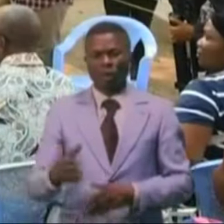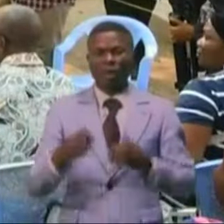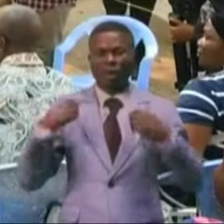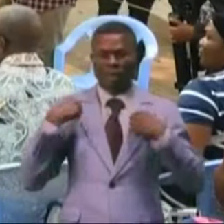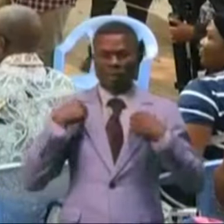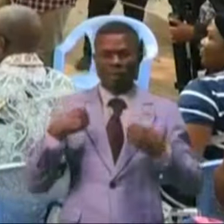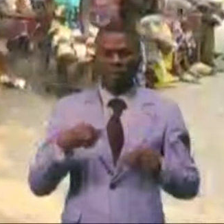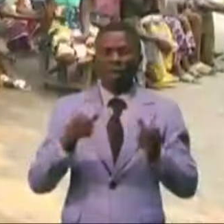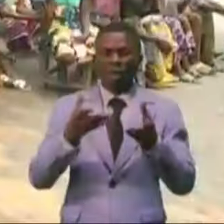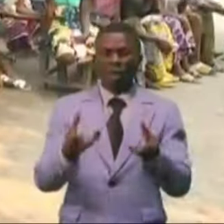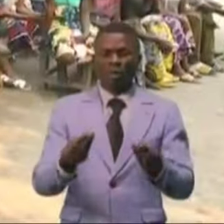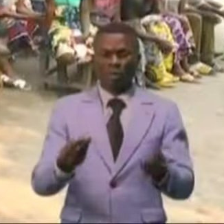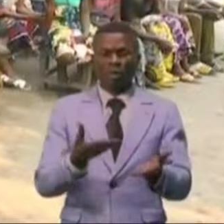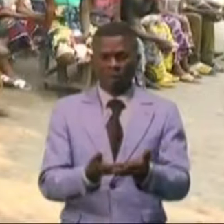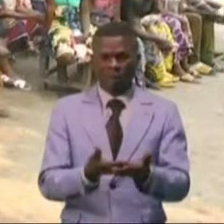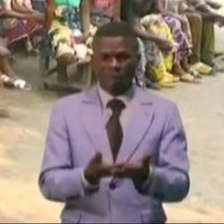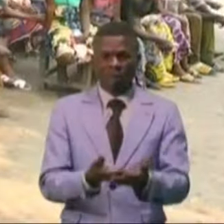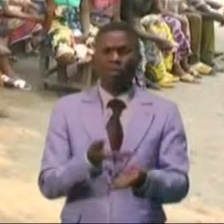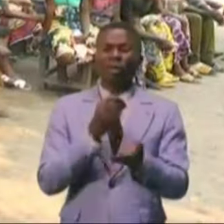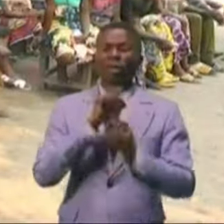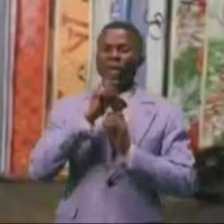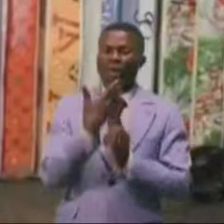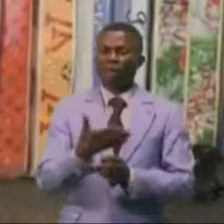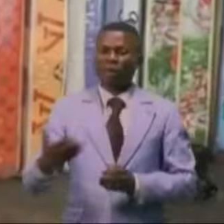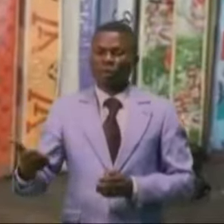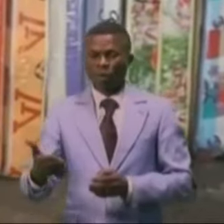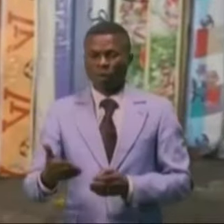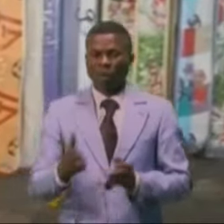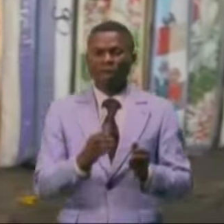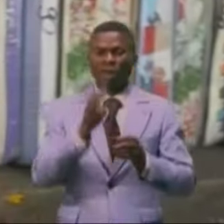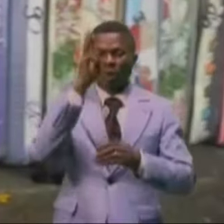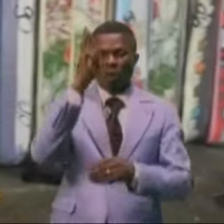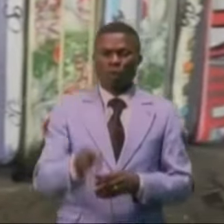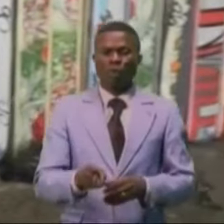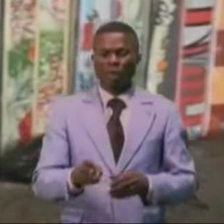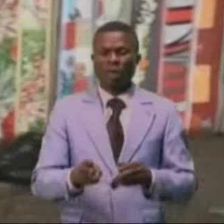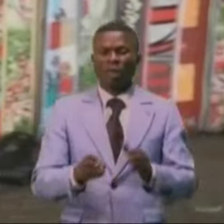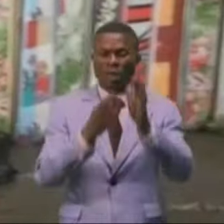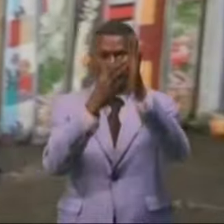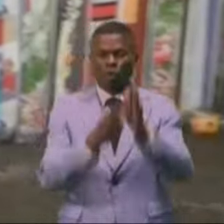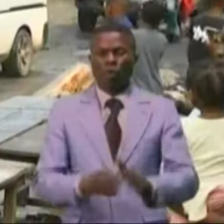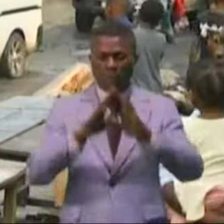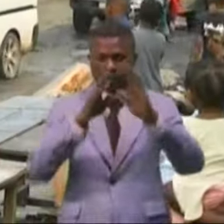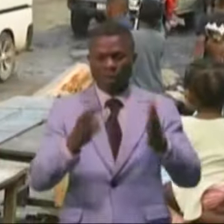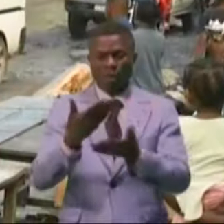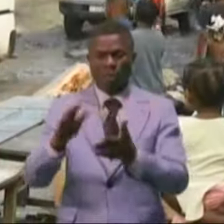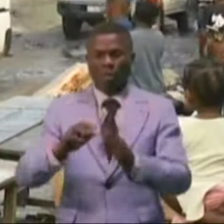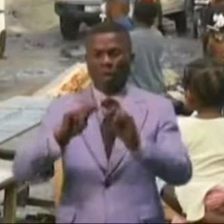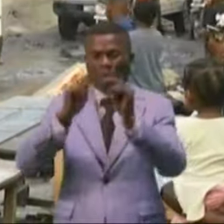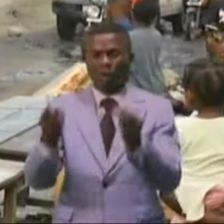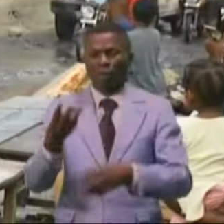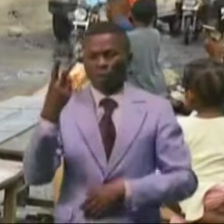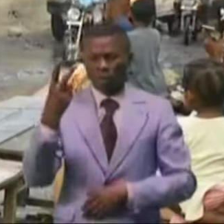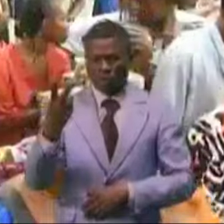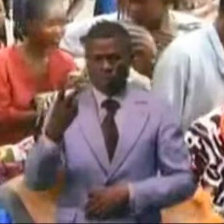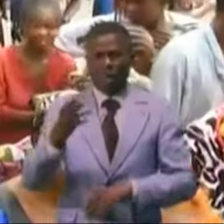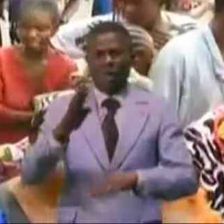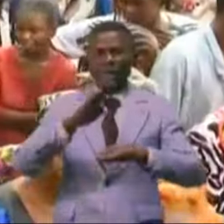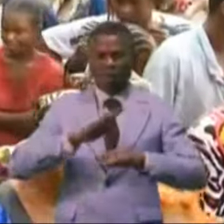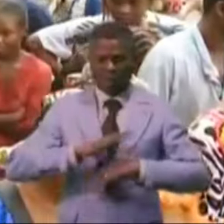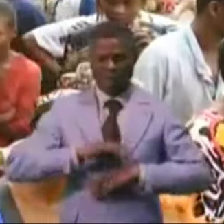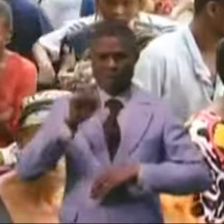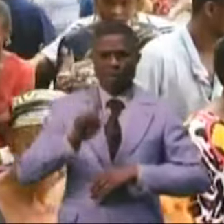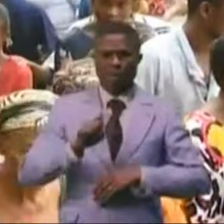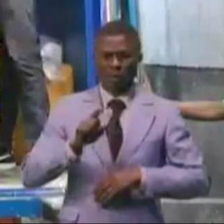et mousses. Cette assistance, destinée à près de 800 ménages, répartis dans deux sites, vient répondre à l'appel